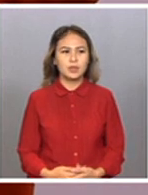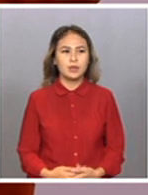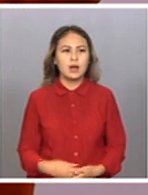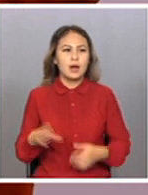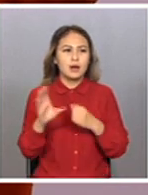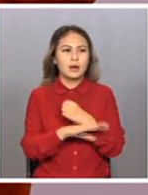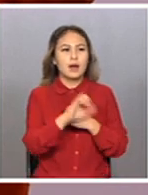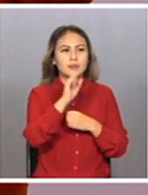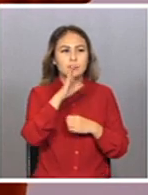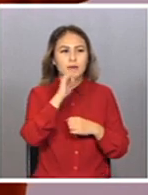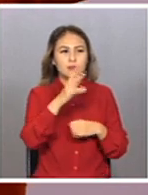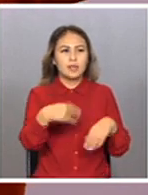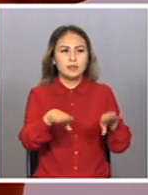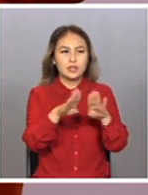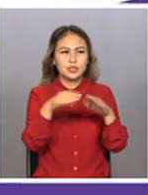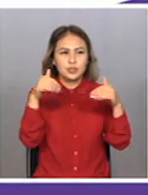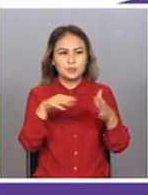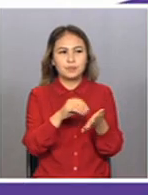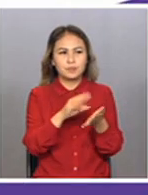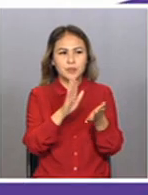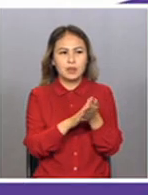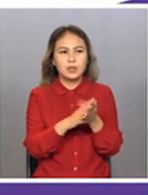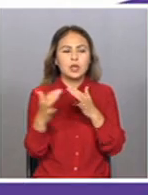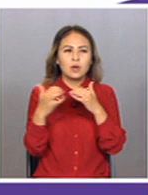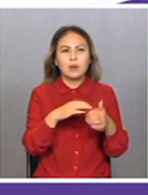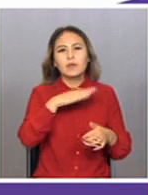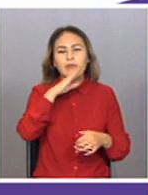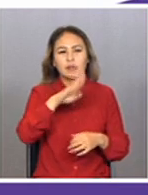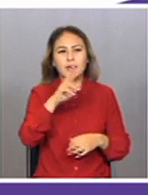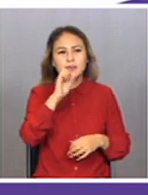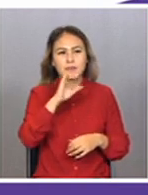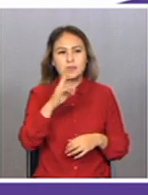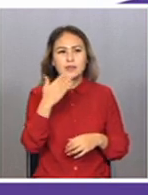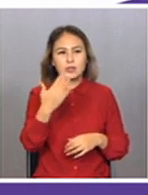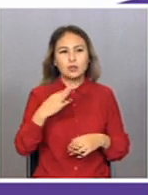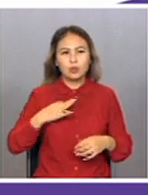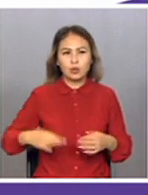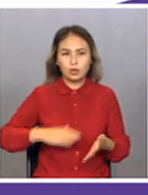Ақыры Асан мынандай шешім айтады. Таласты қоялықшы, Қасен.